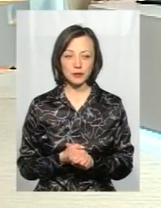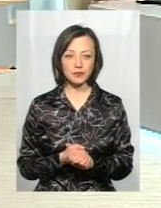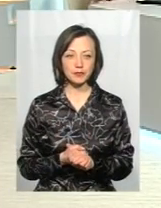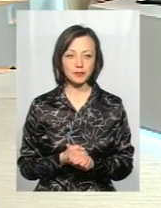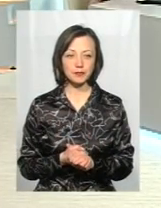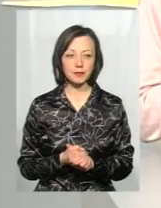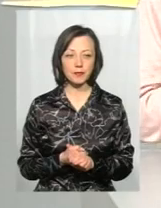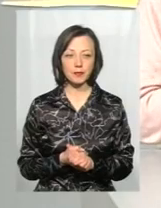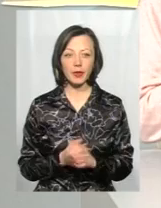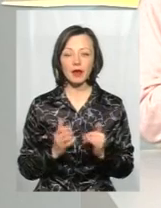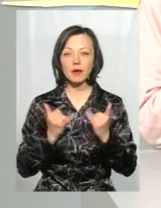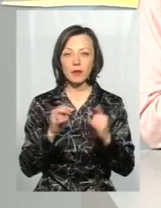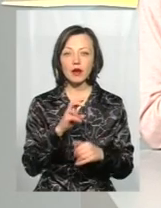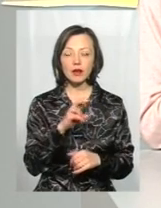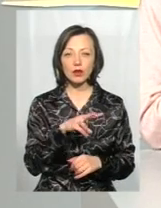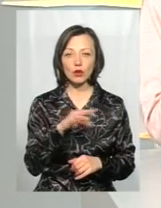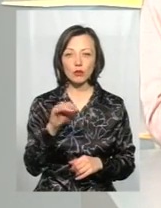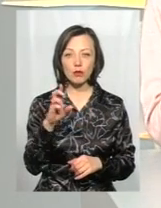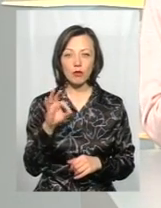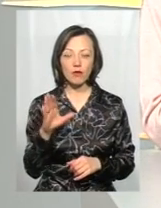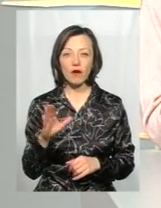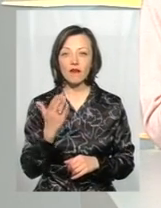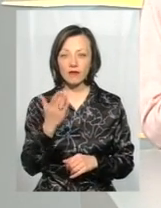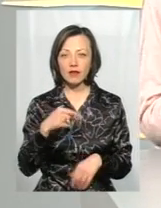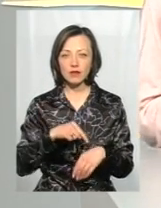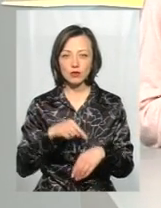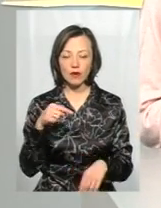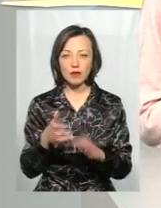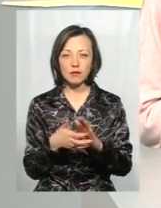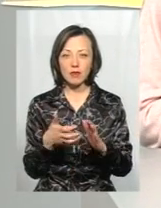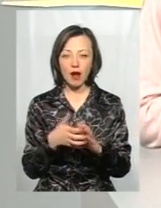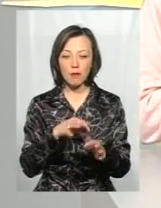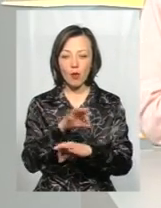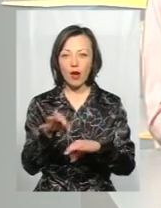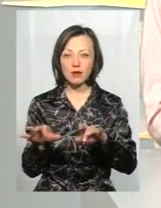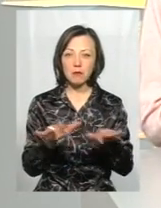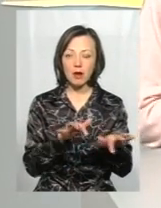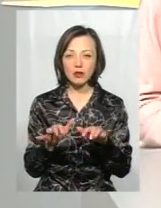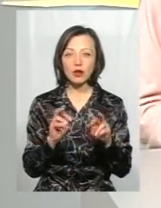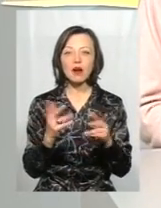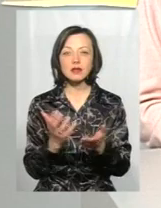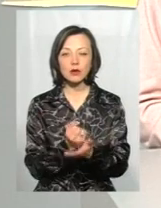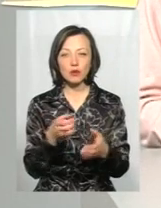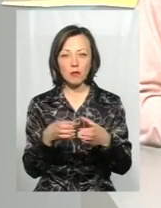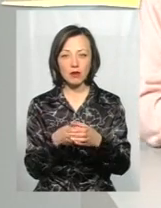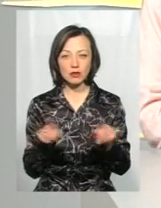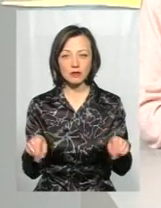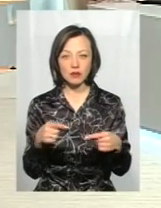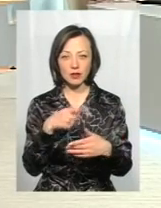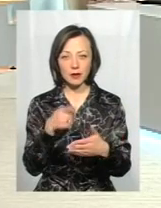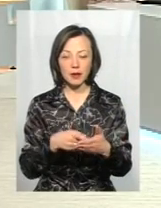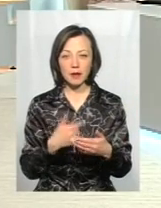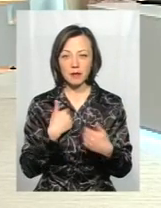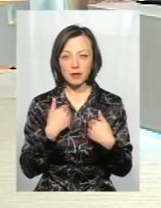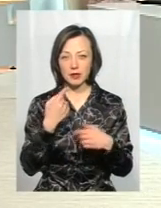Пані Любове, ви відчуваєте брак от проектних менеджерів? Чи ви вже їх знаходите? Як ви цю команду формуєте? Я хочу сказати, що ми нещодавно